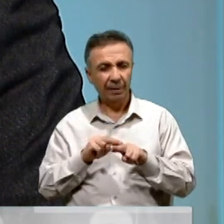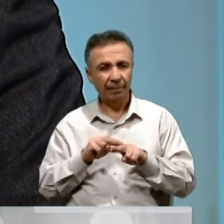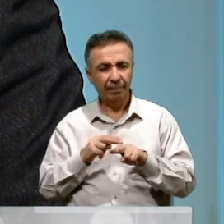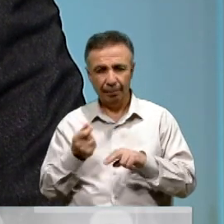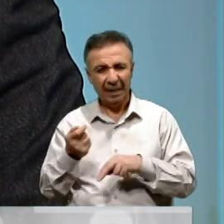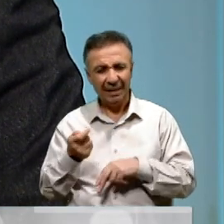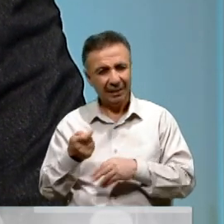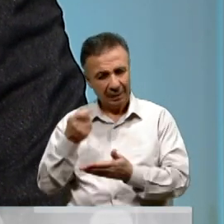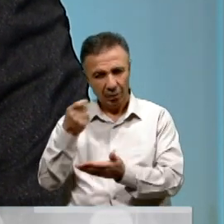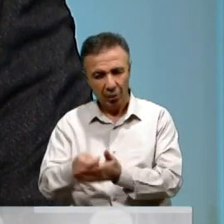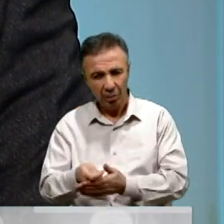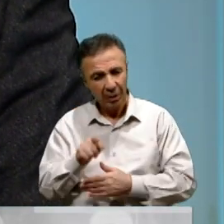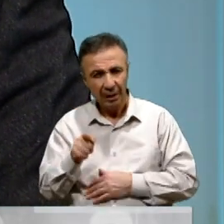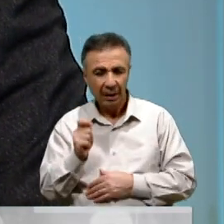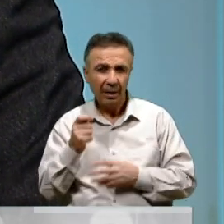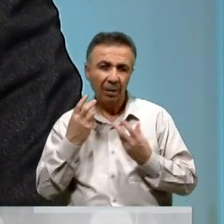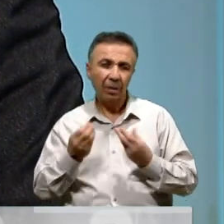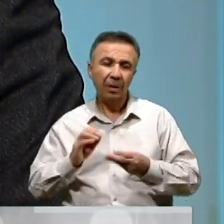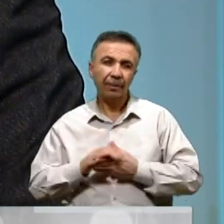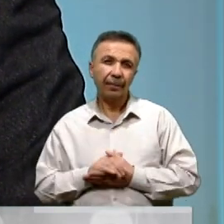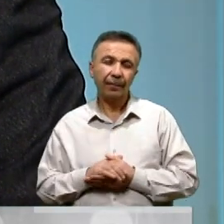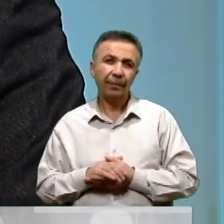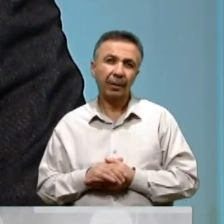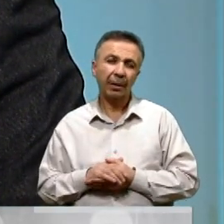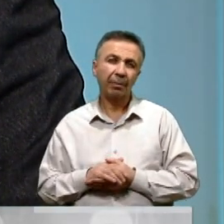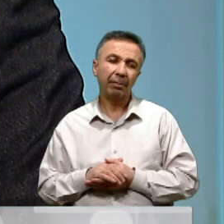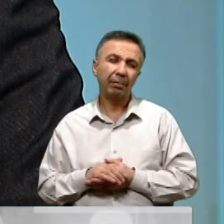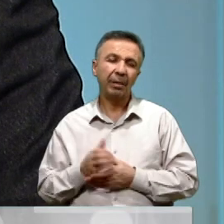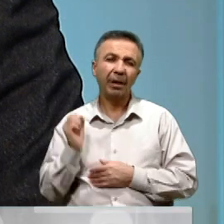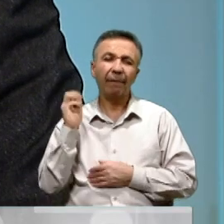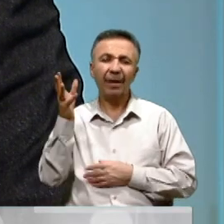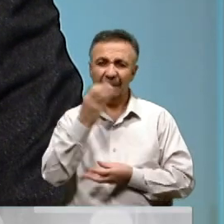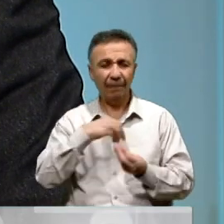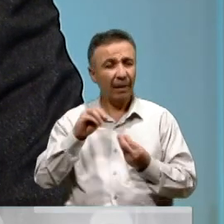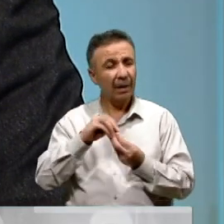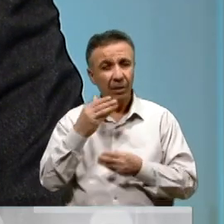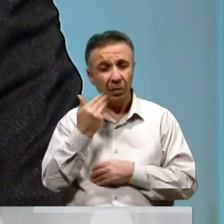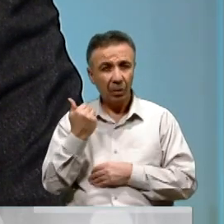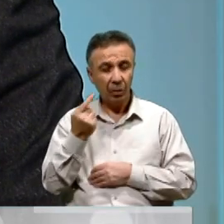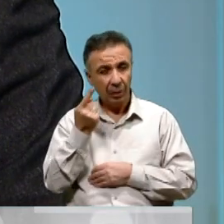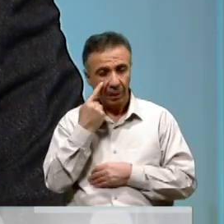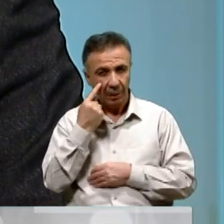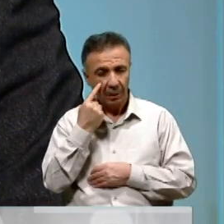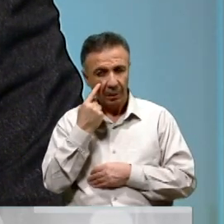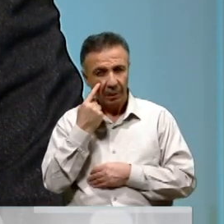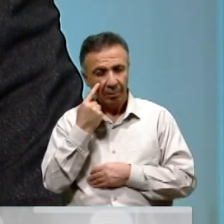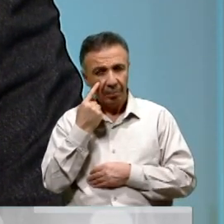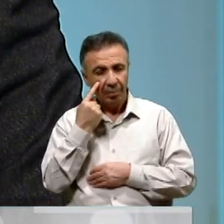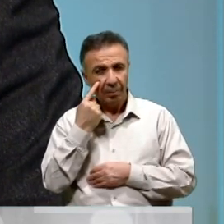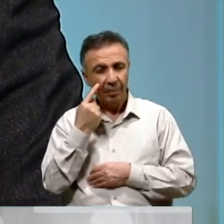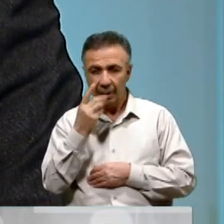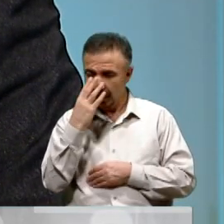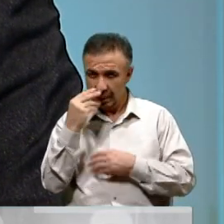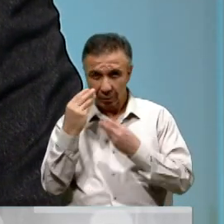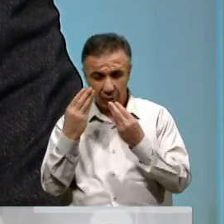Burada gerçek manada bir fazlalık yoktur. Devletin karşılamış